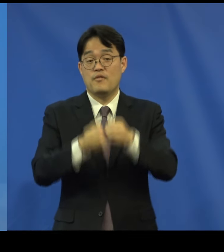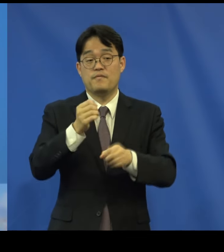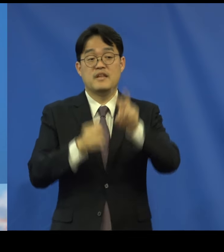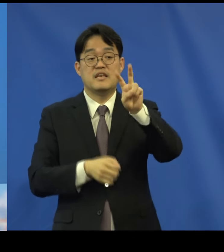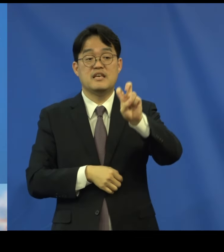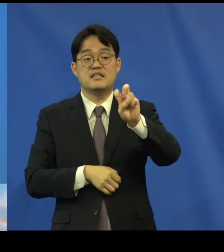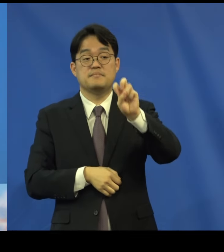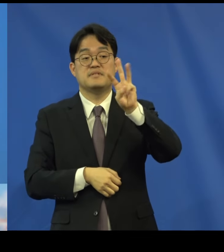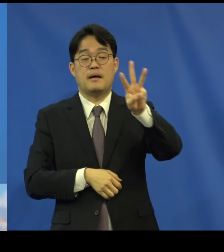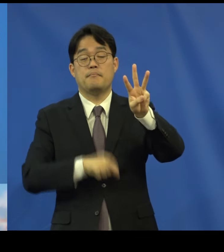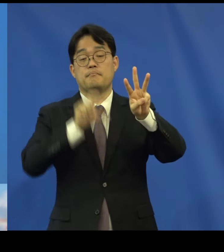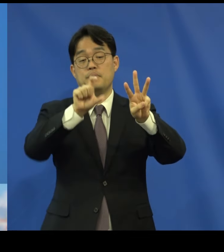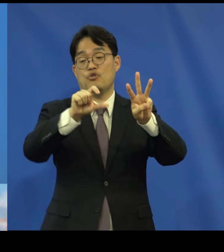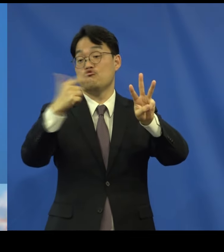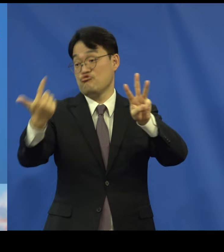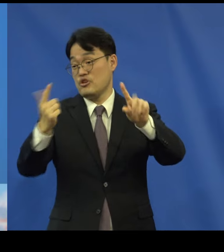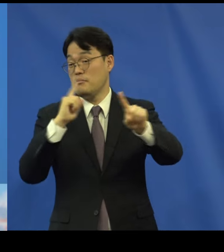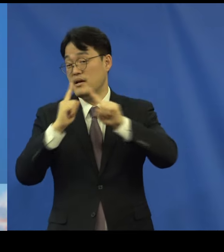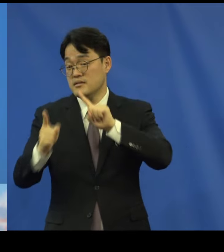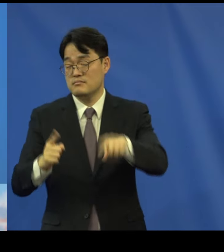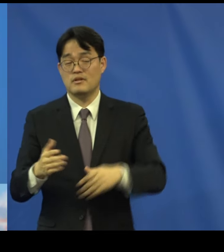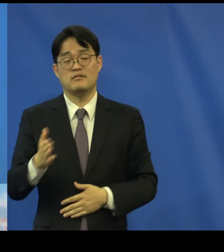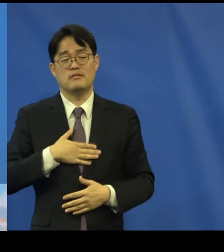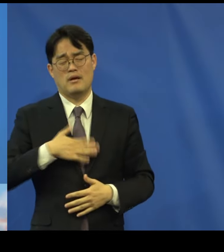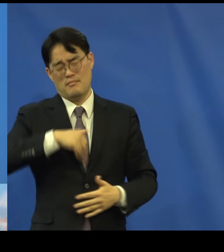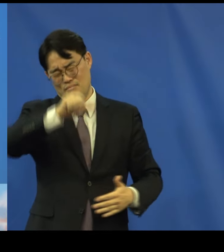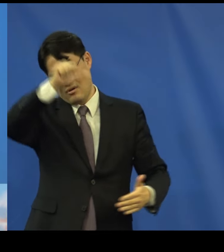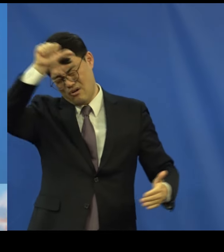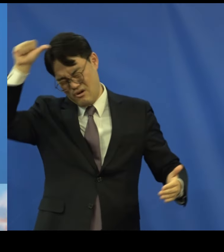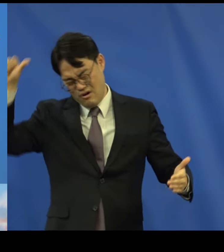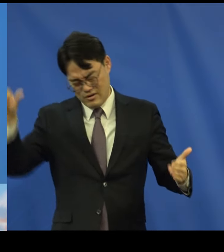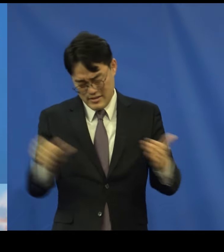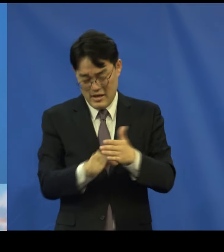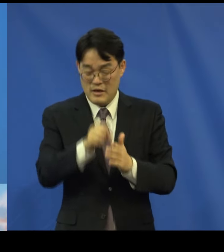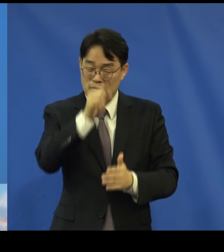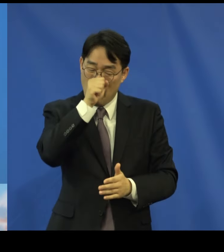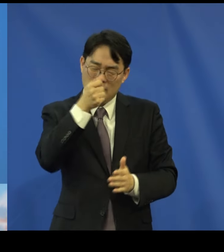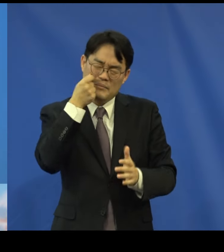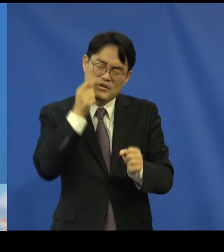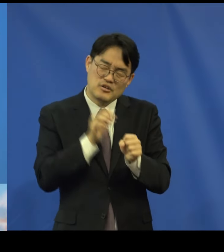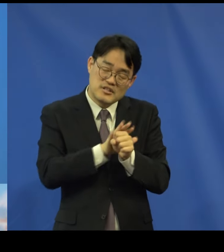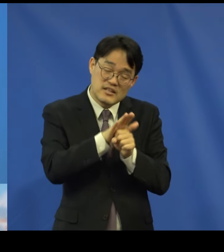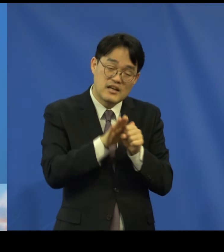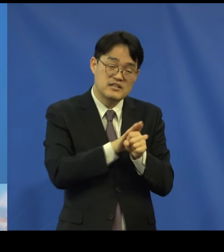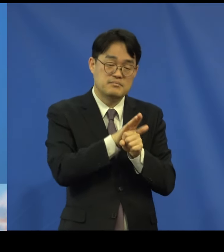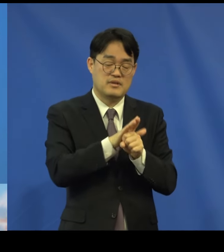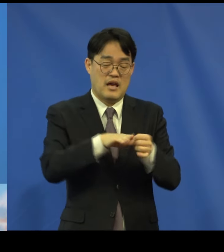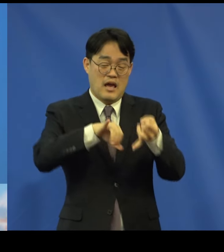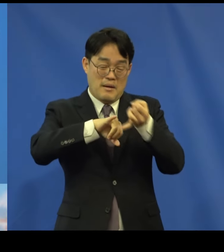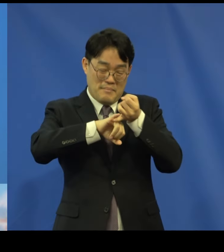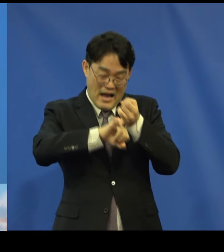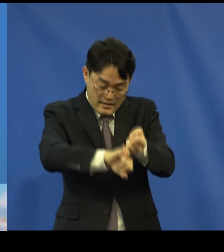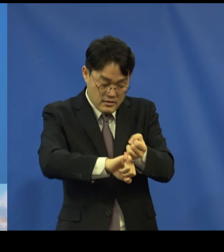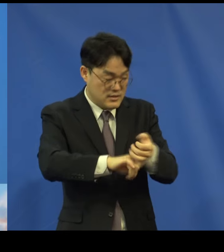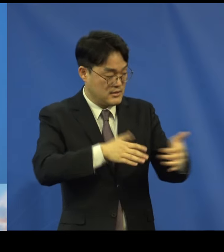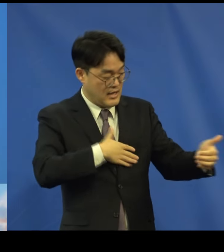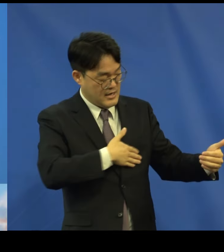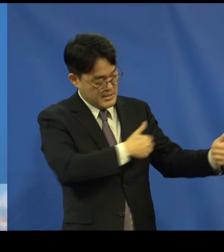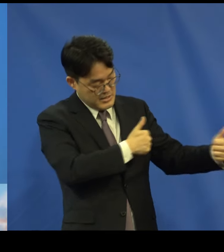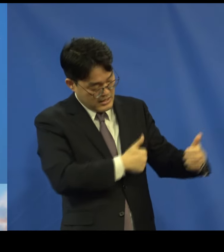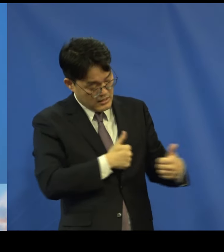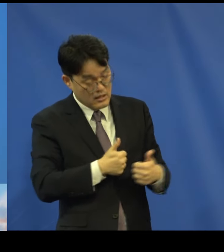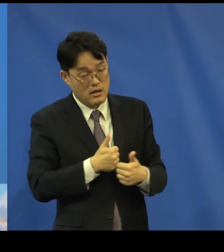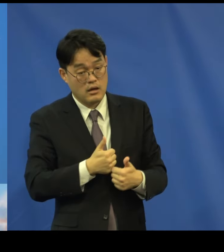내 평생의 선하심과 인자하심이 반드시 나를 따르니 내가 여호와의 집에